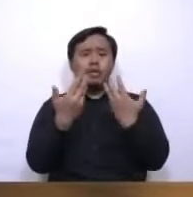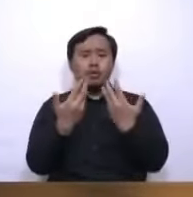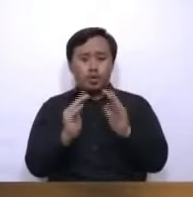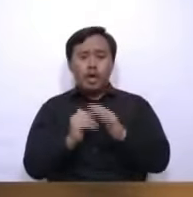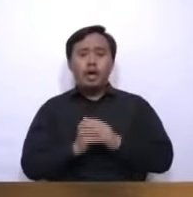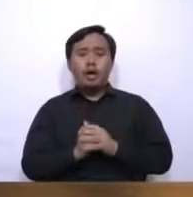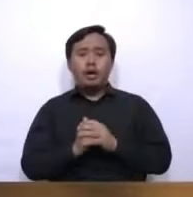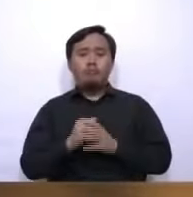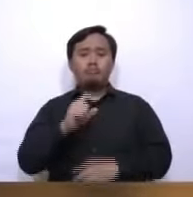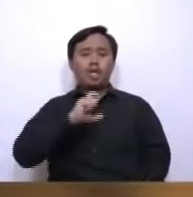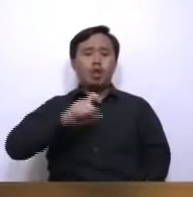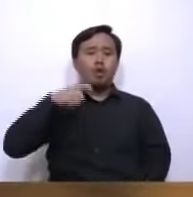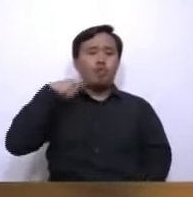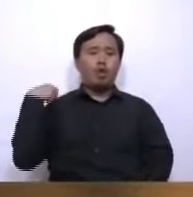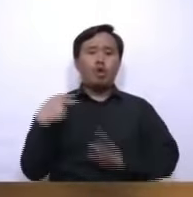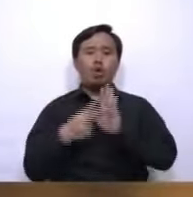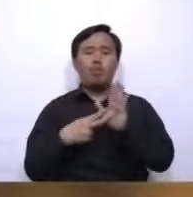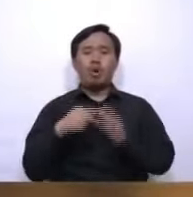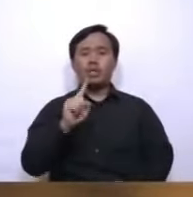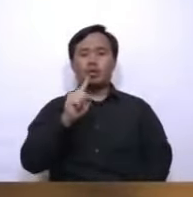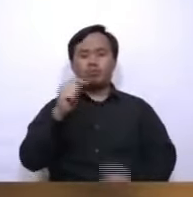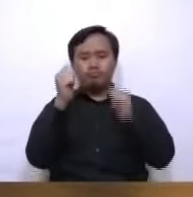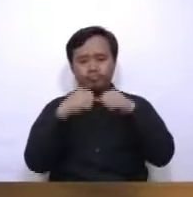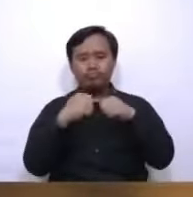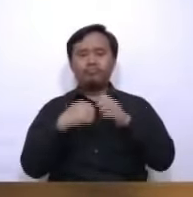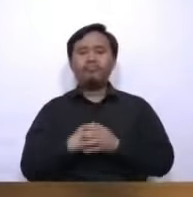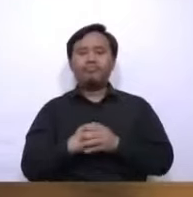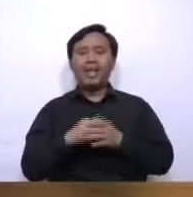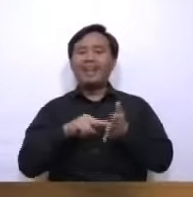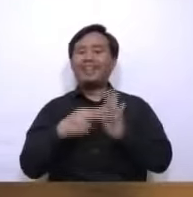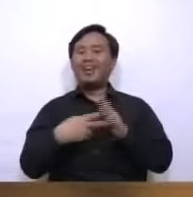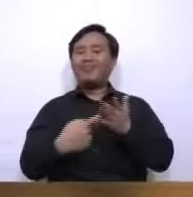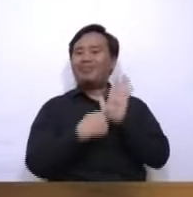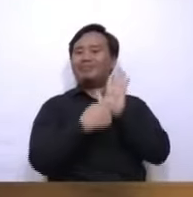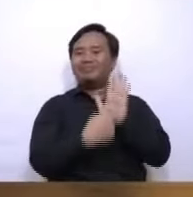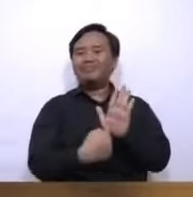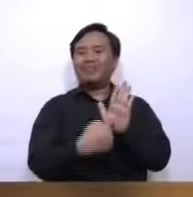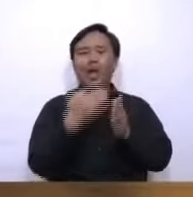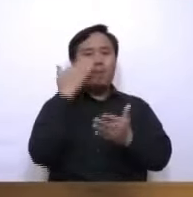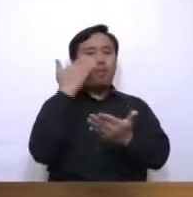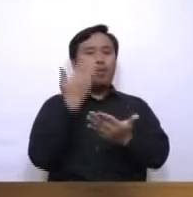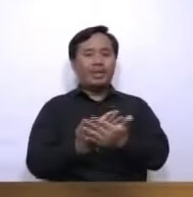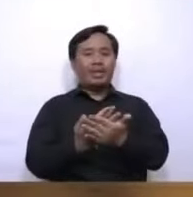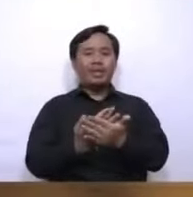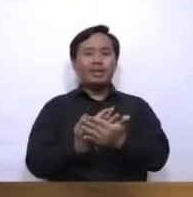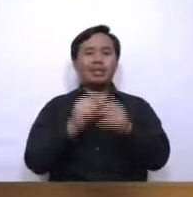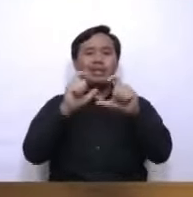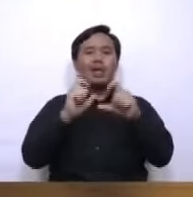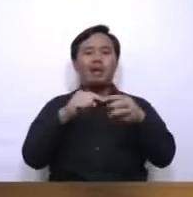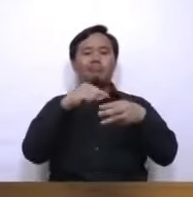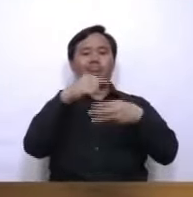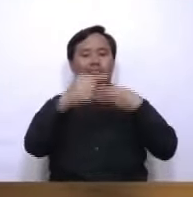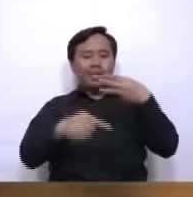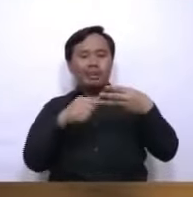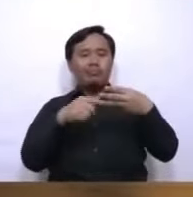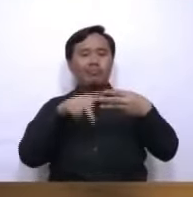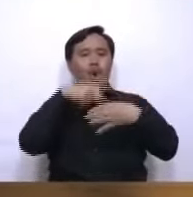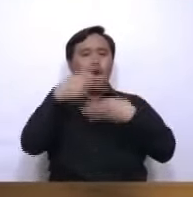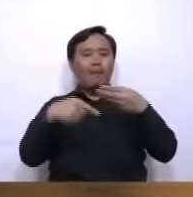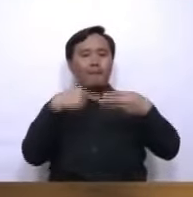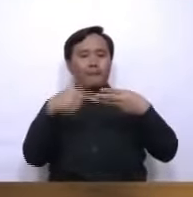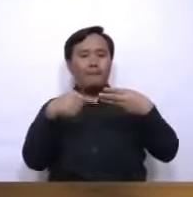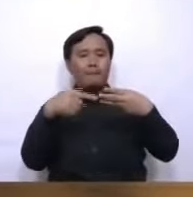Cagub pasangan nomor urut 1. Ini membuktikan bahwasanya kunci sukses untuk 3 program unggulan